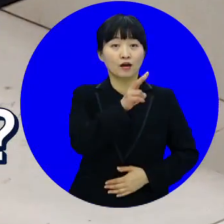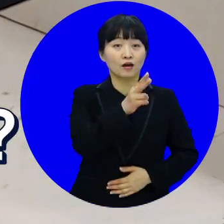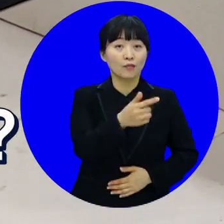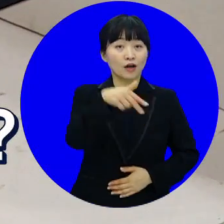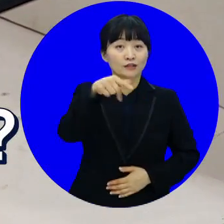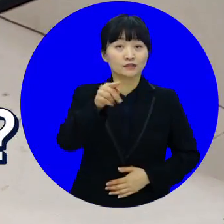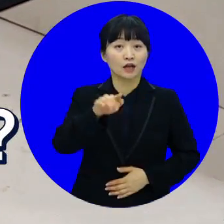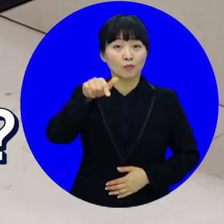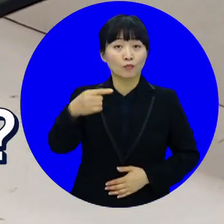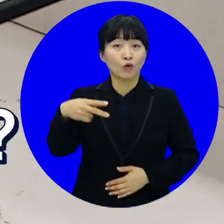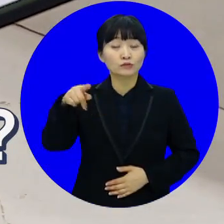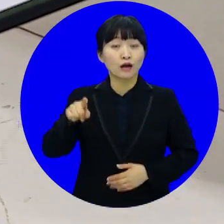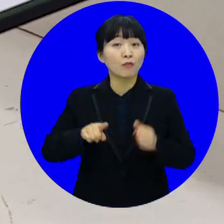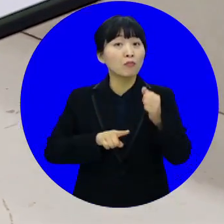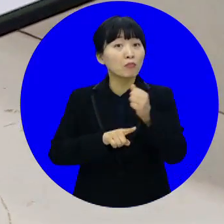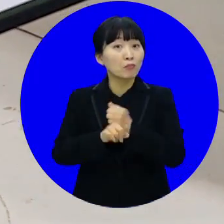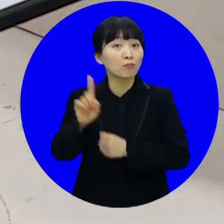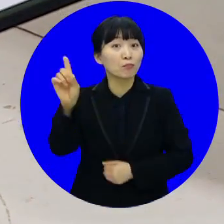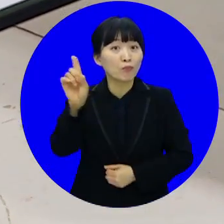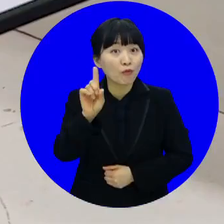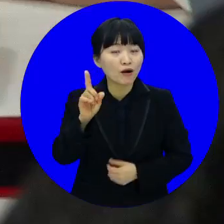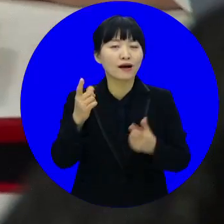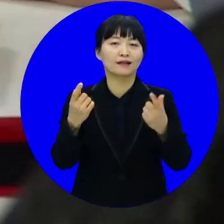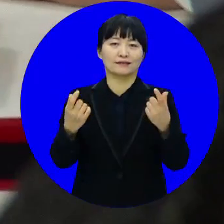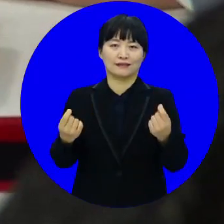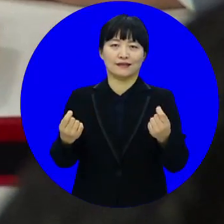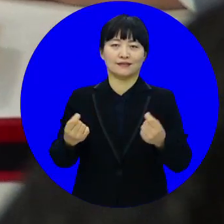면접 교섭은 어떤 의미 같다?